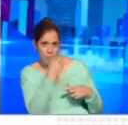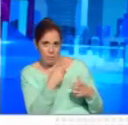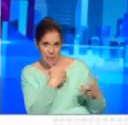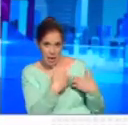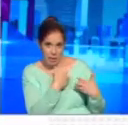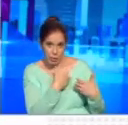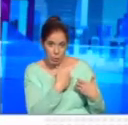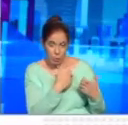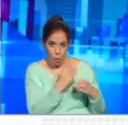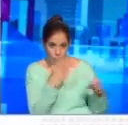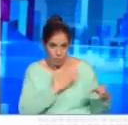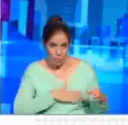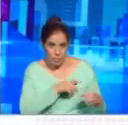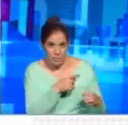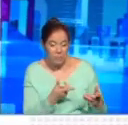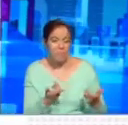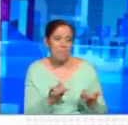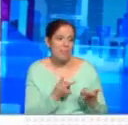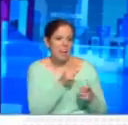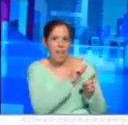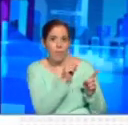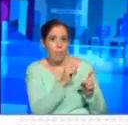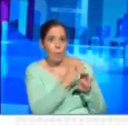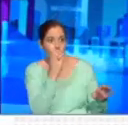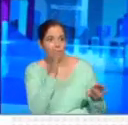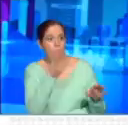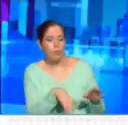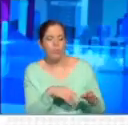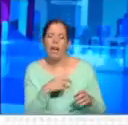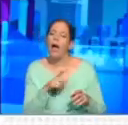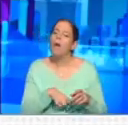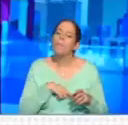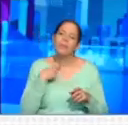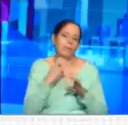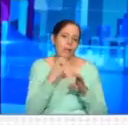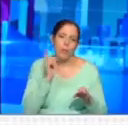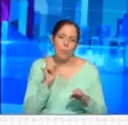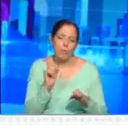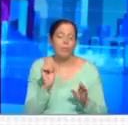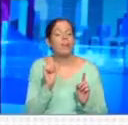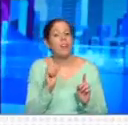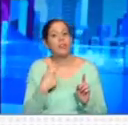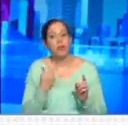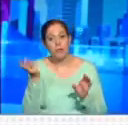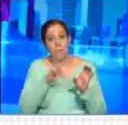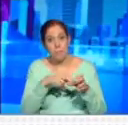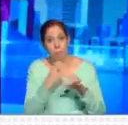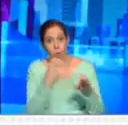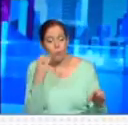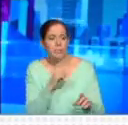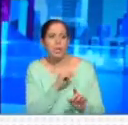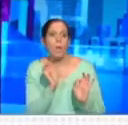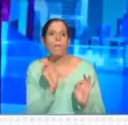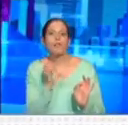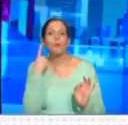באוטובוס. ציון, אני לא יודעת מתי הפעם אחר שאתה נסעת באוטובוס, אבל בכל זאת. לא נסעתי הרבה זמן, אבל כשנסעתי, זה לא לגמרי מקורי.